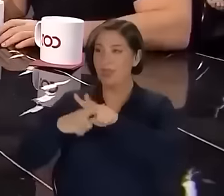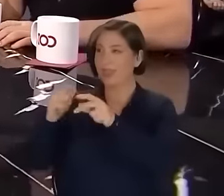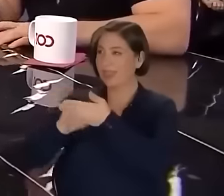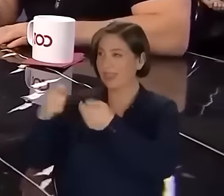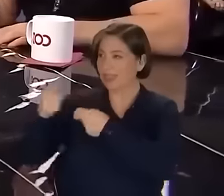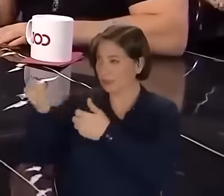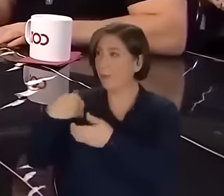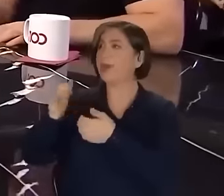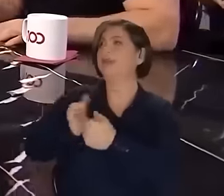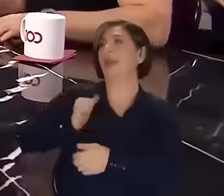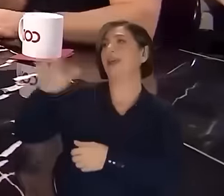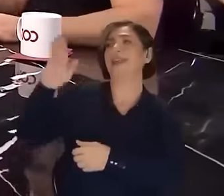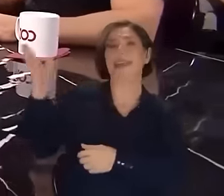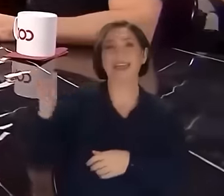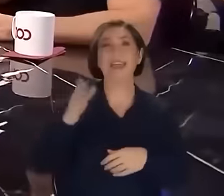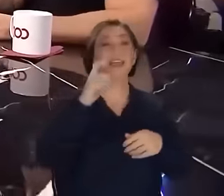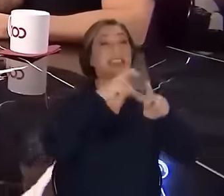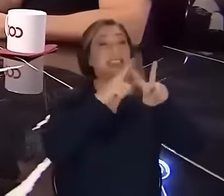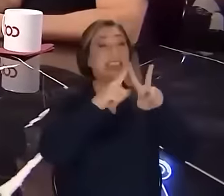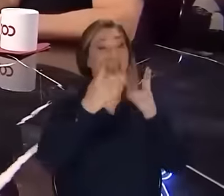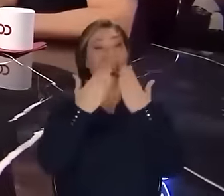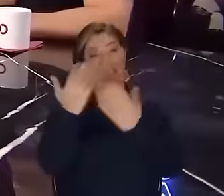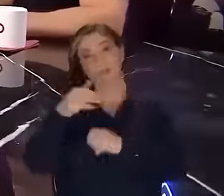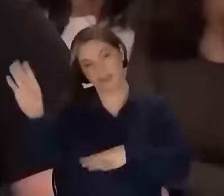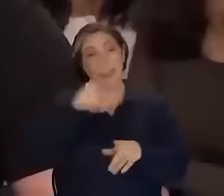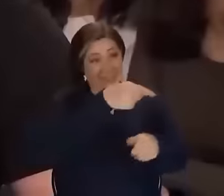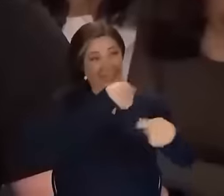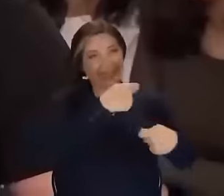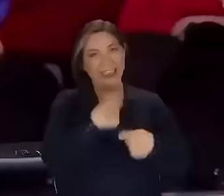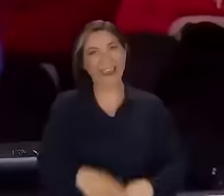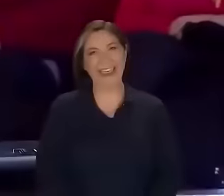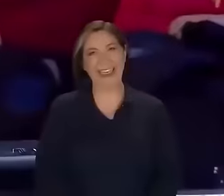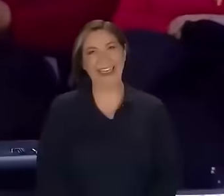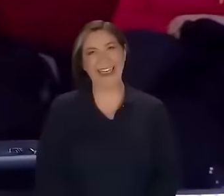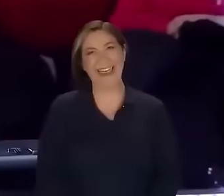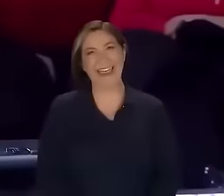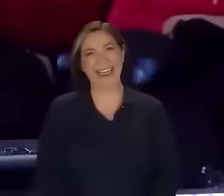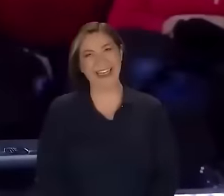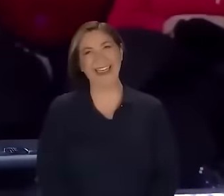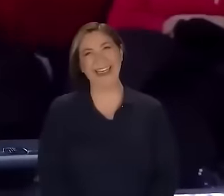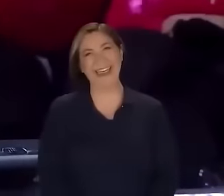ama askere gitti çocuk. Can Yaman hazır dersini almışken... Evet, dersini alıyor.